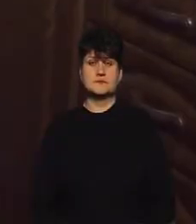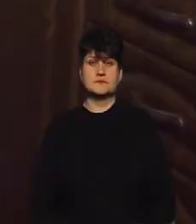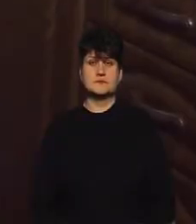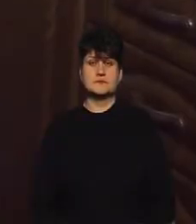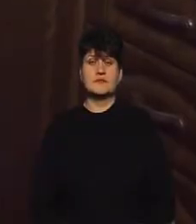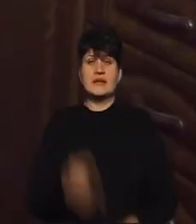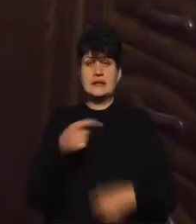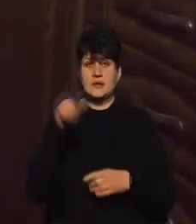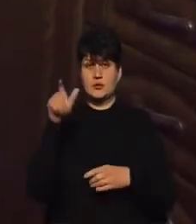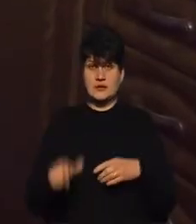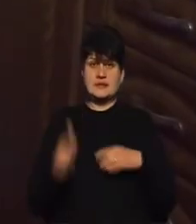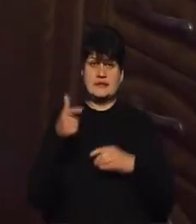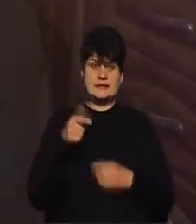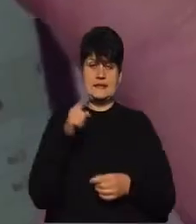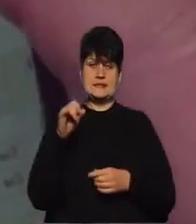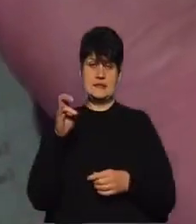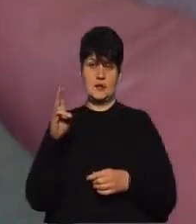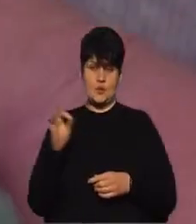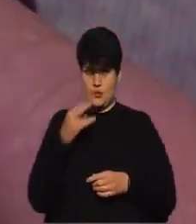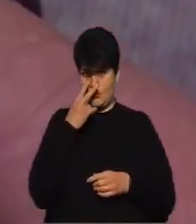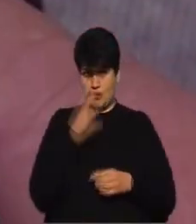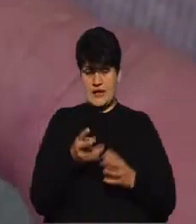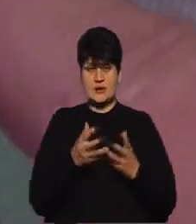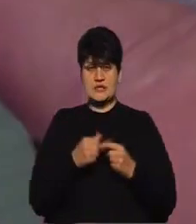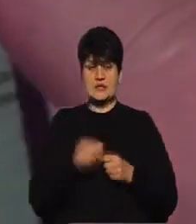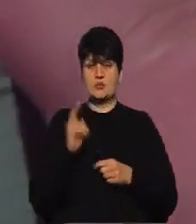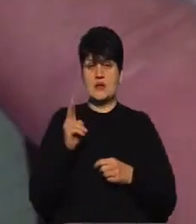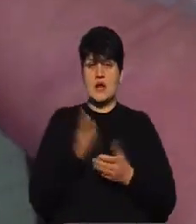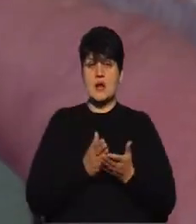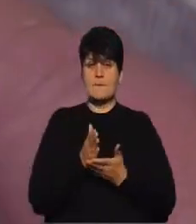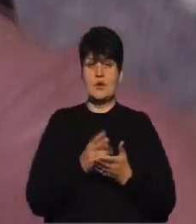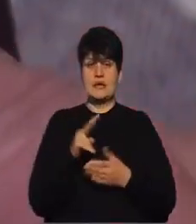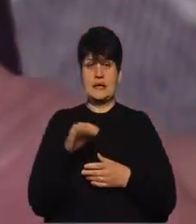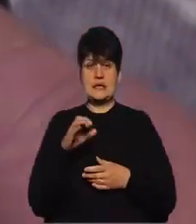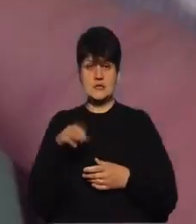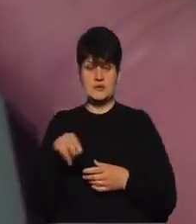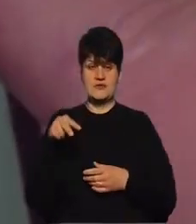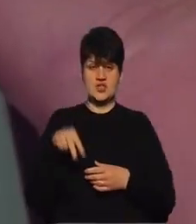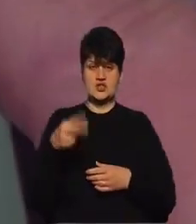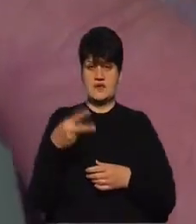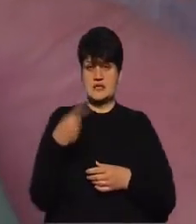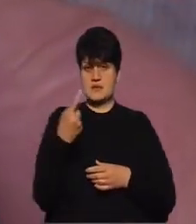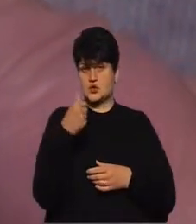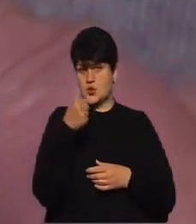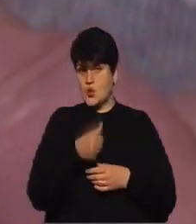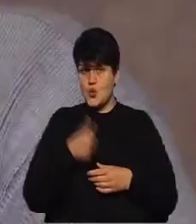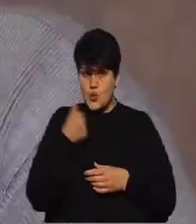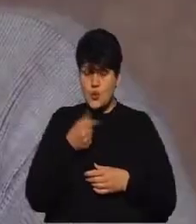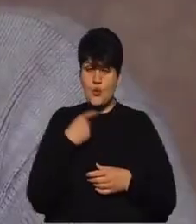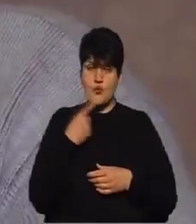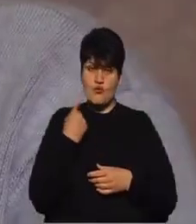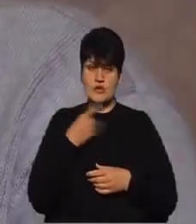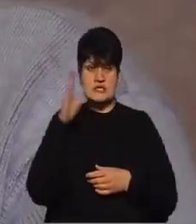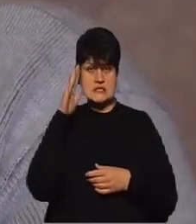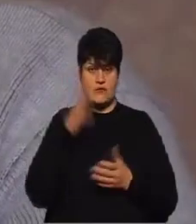Тернополянка Галина Зінько показує рахунки за комунальні послуги за листопад 2021 року. Каже, за воду